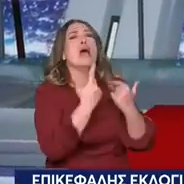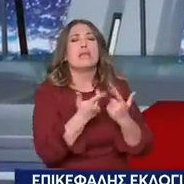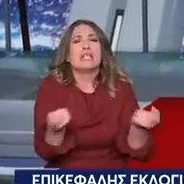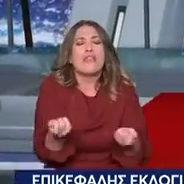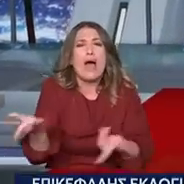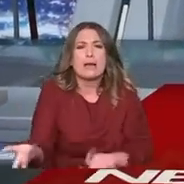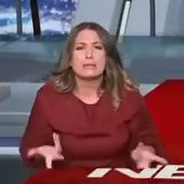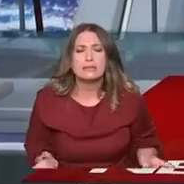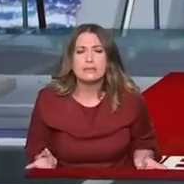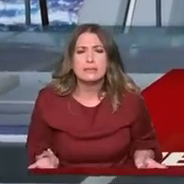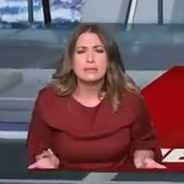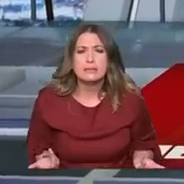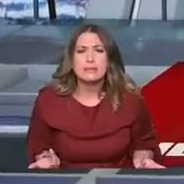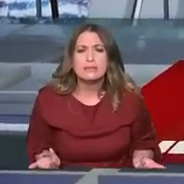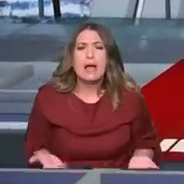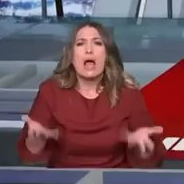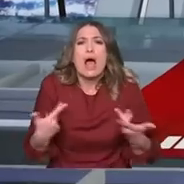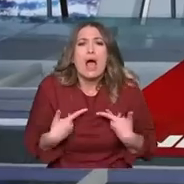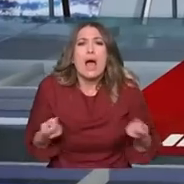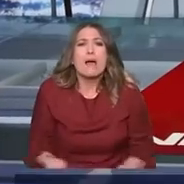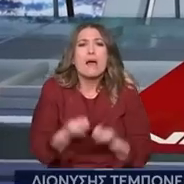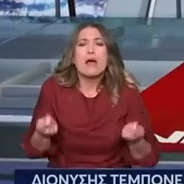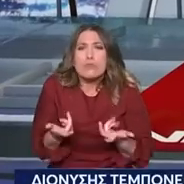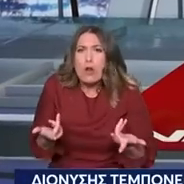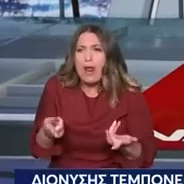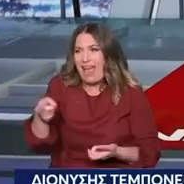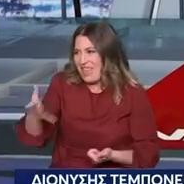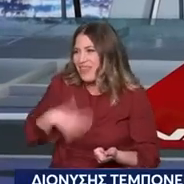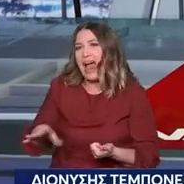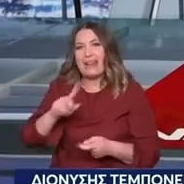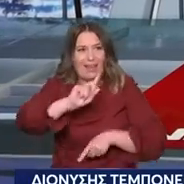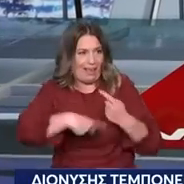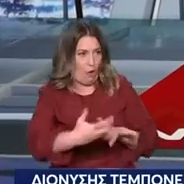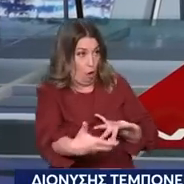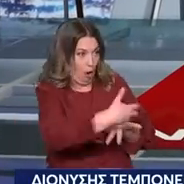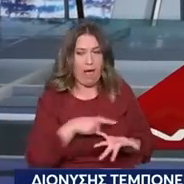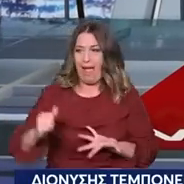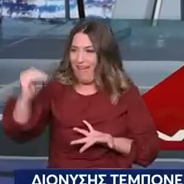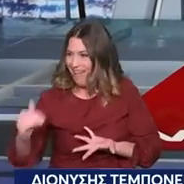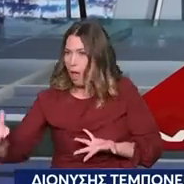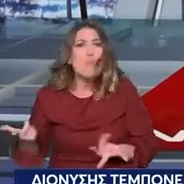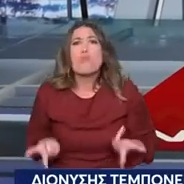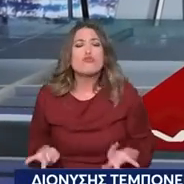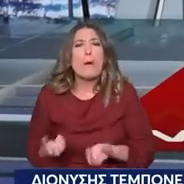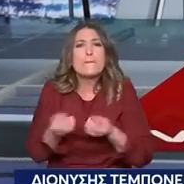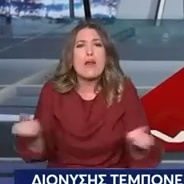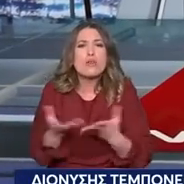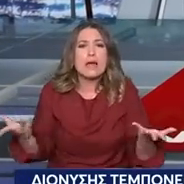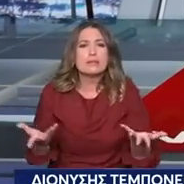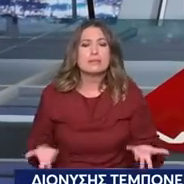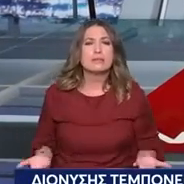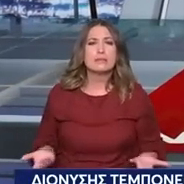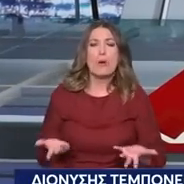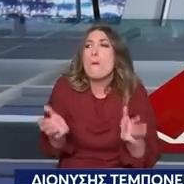να έχουμε και τις παροχές που θέλετε να κάνετε. Μήπως υπάρχει κρυφή ατζέντα φορολόγησης? Αυτό είναι το ερώτημα. Καμία. Και αυτό